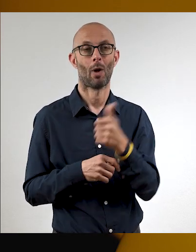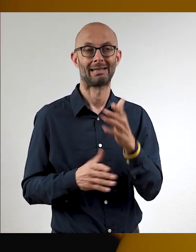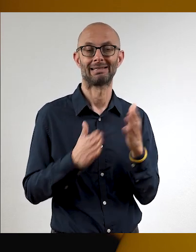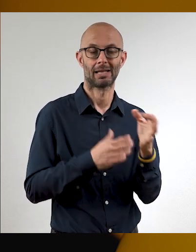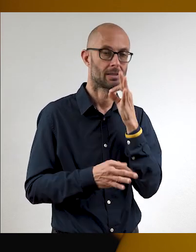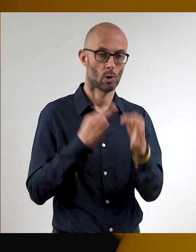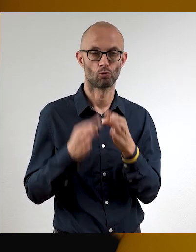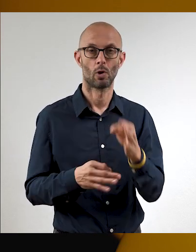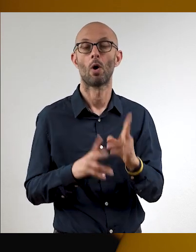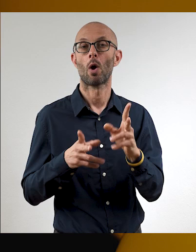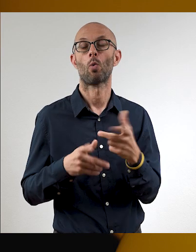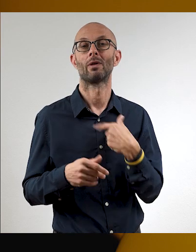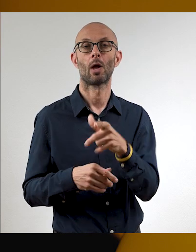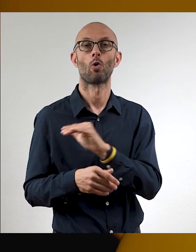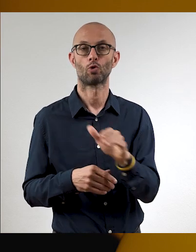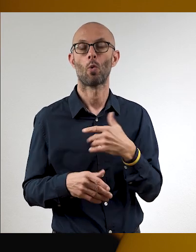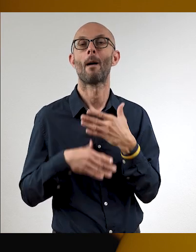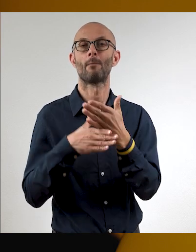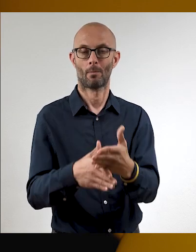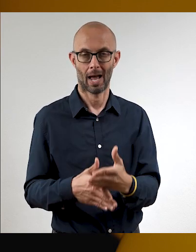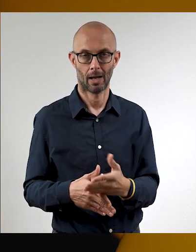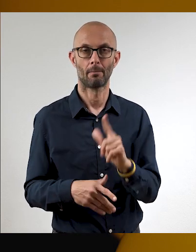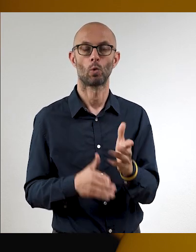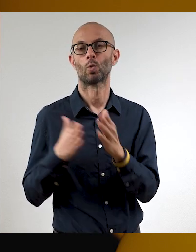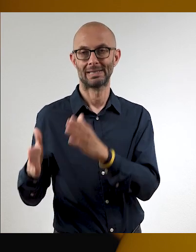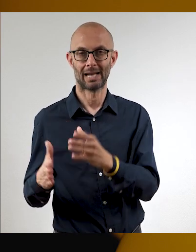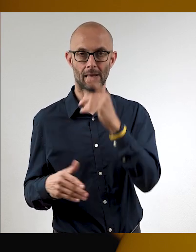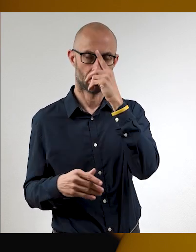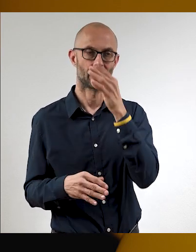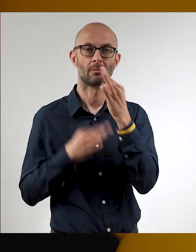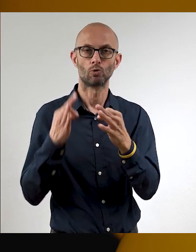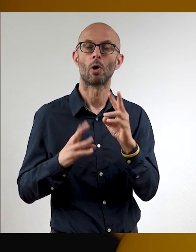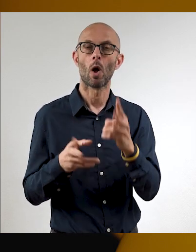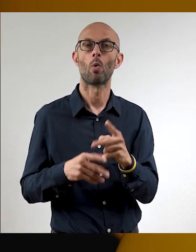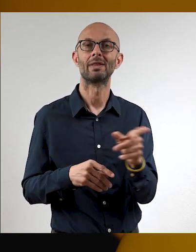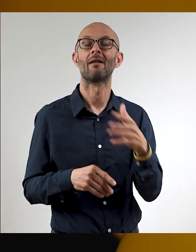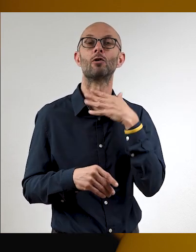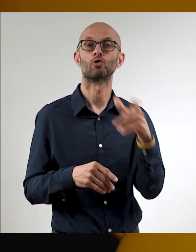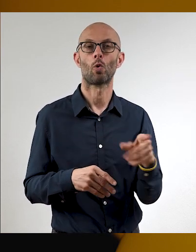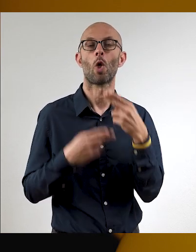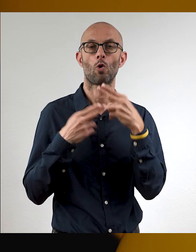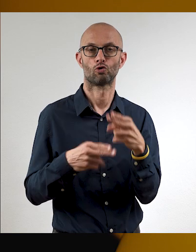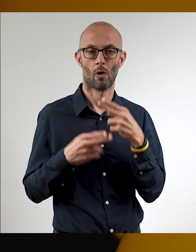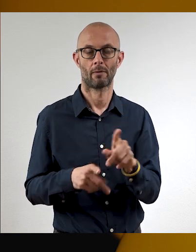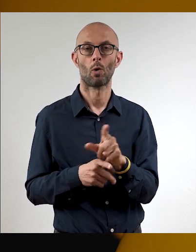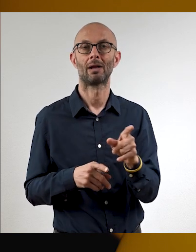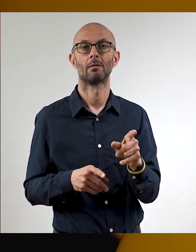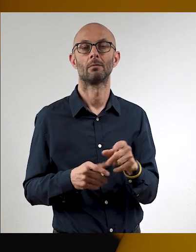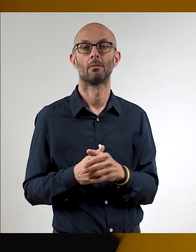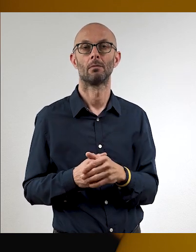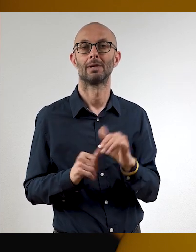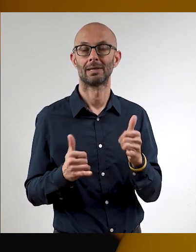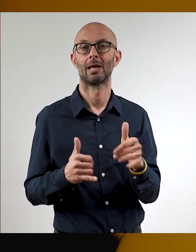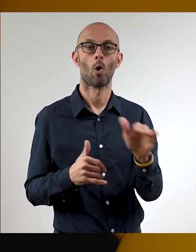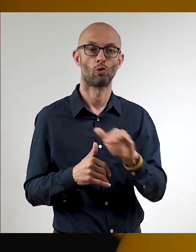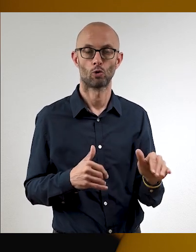strani sprašujejo, kako naj otroku pomagam, po drugi strani sprašujejo, kako se naj v šoli odzovemo, ker dejansko